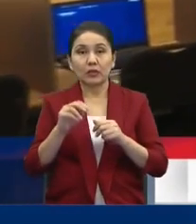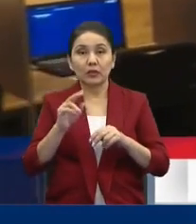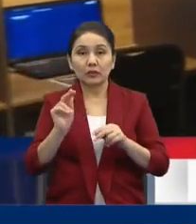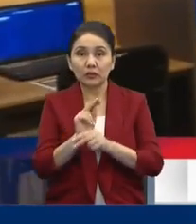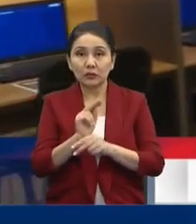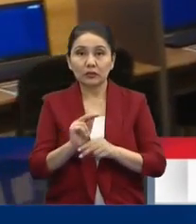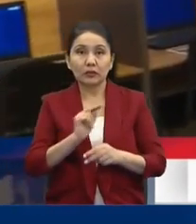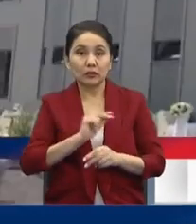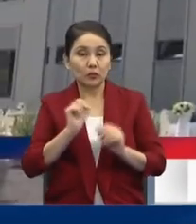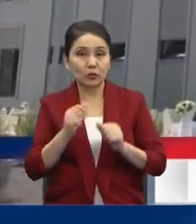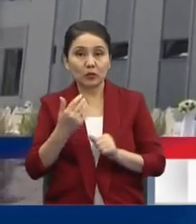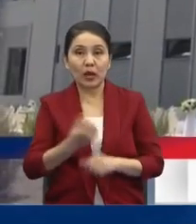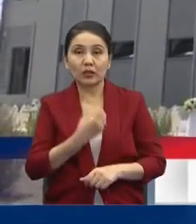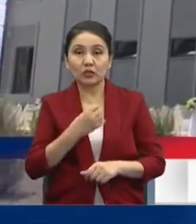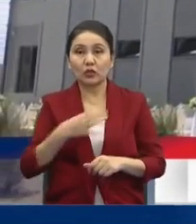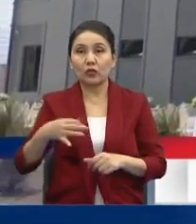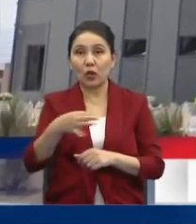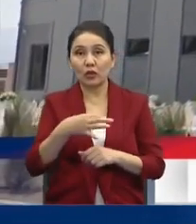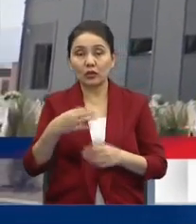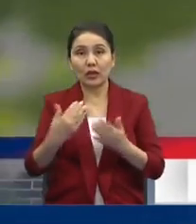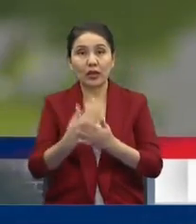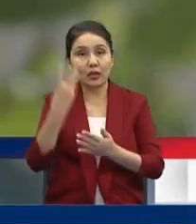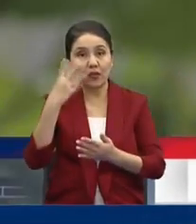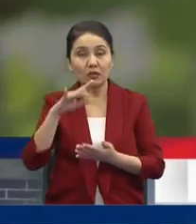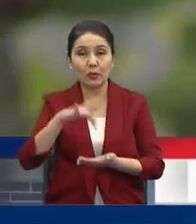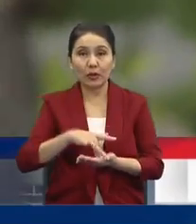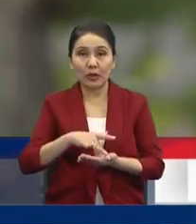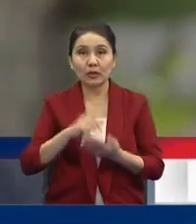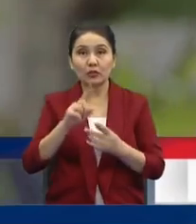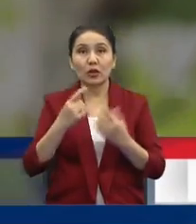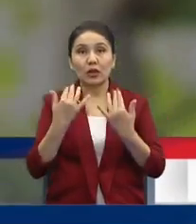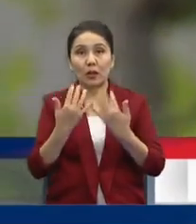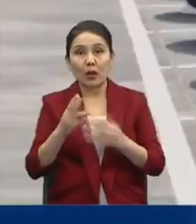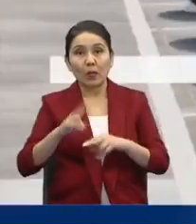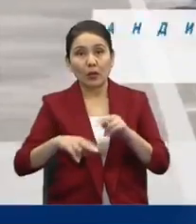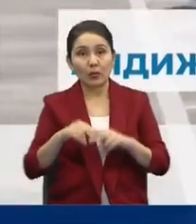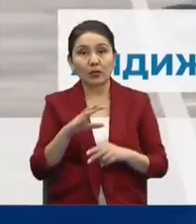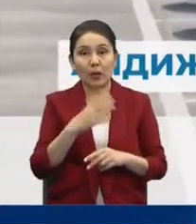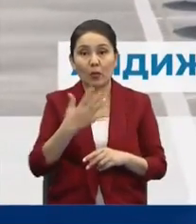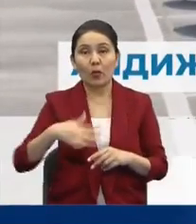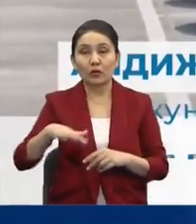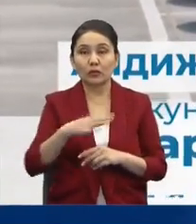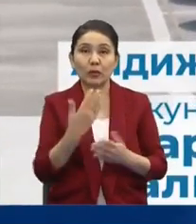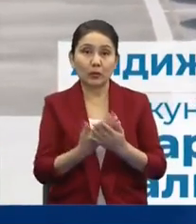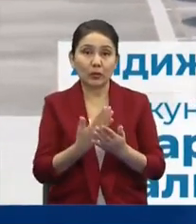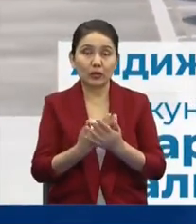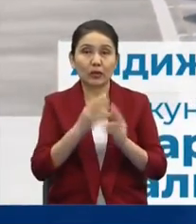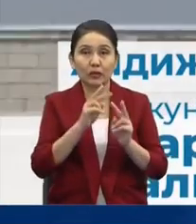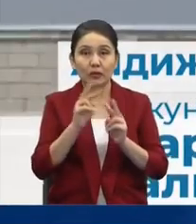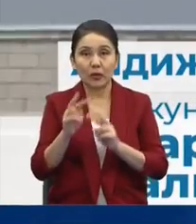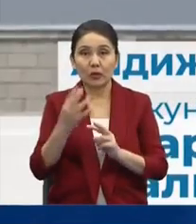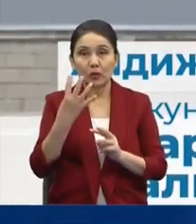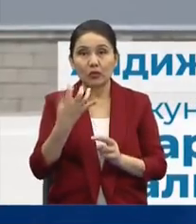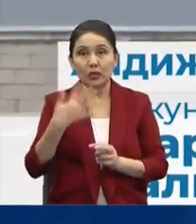qaratilgan. Andijon viloyatida ish boshlagan innovatsion imtihon markazi ayni shu talablar asosida barpo qilingan. Muassasa bir kunda nazariy imtihon bo'yicha